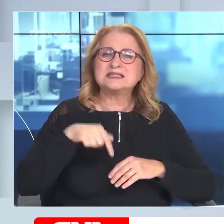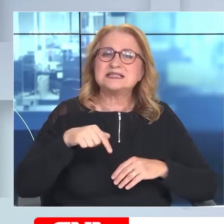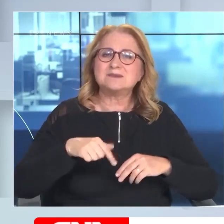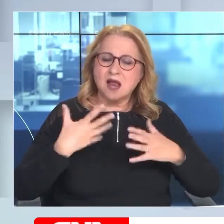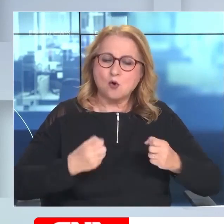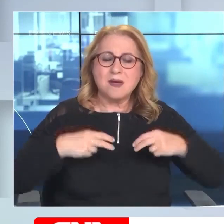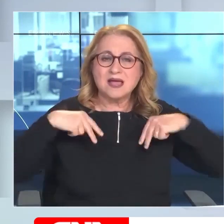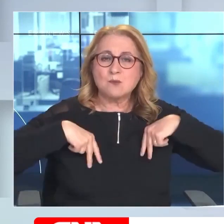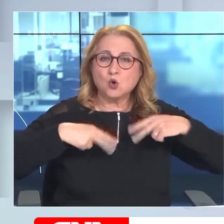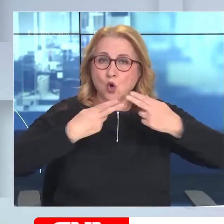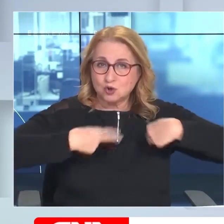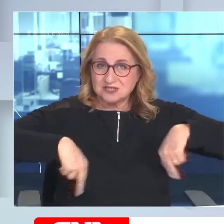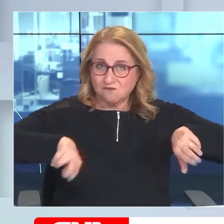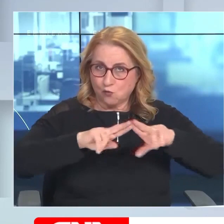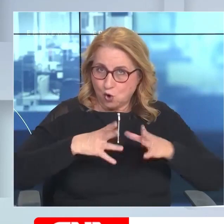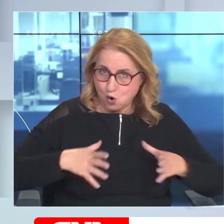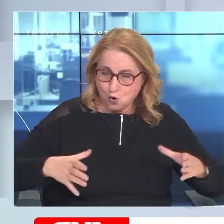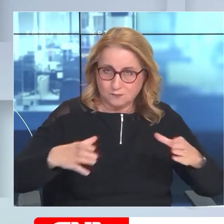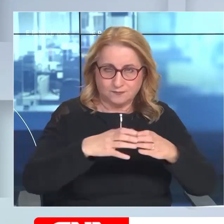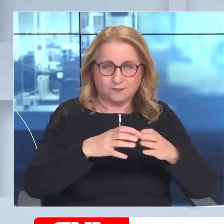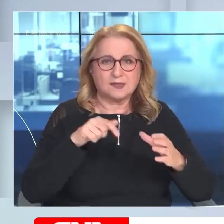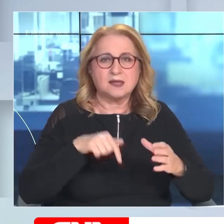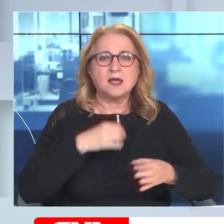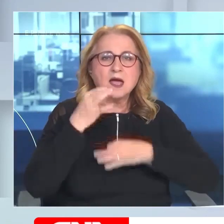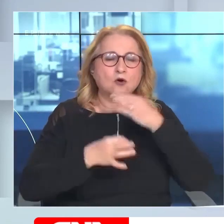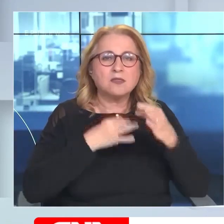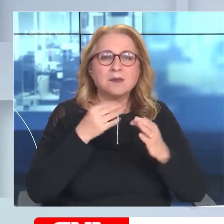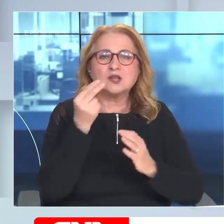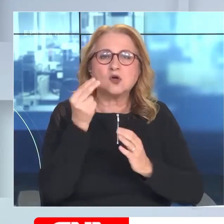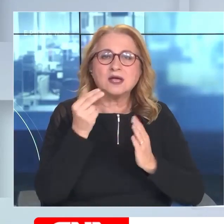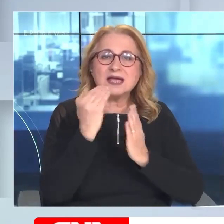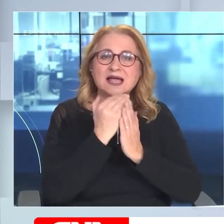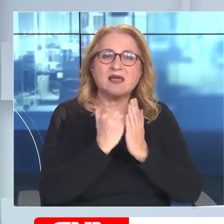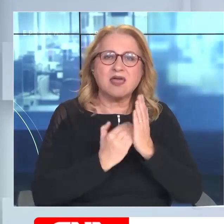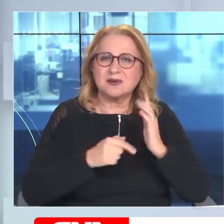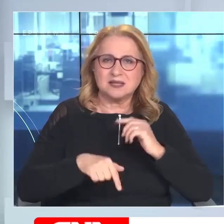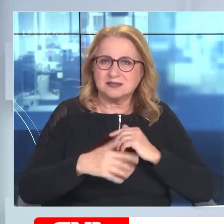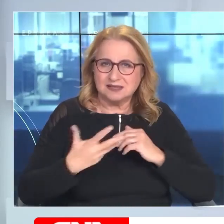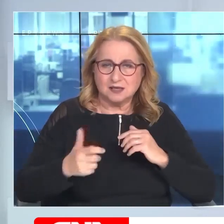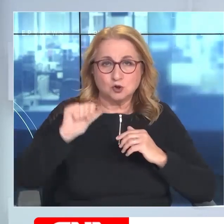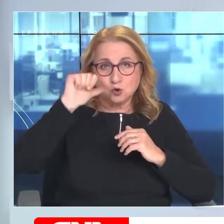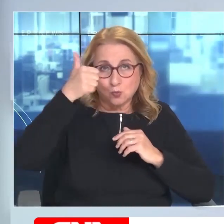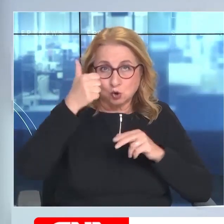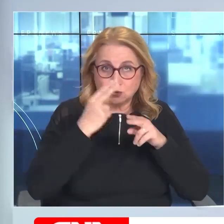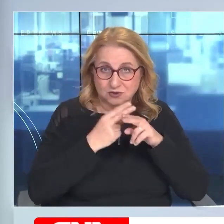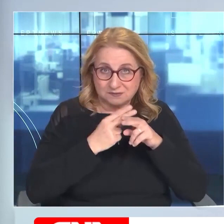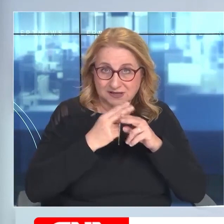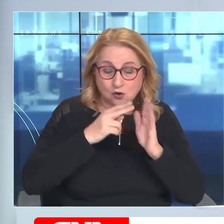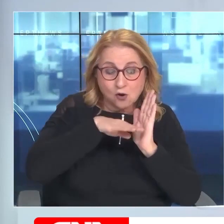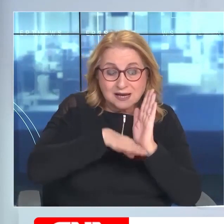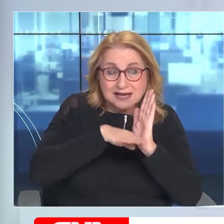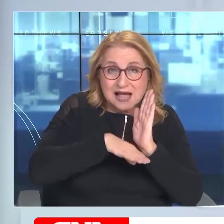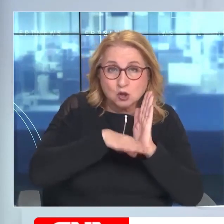προφανώς κυριαρχεί η απόφασή μας για το νέο κατώτατο μισθό, ο οποίος αυξάνεται